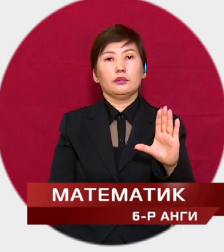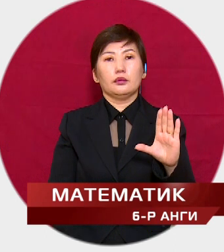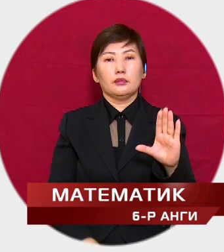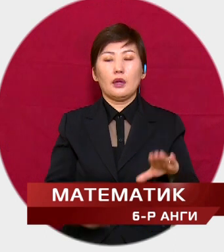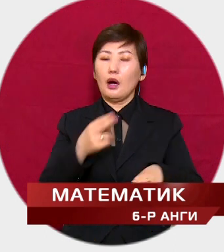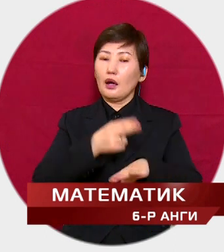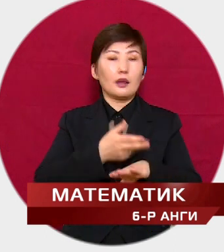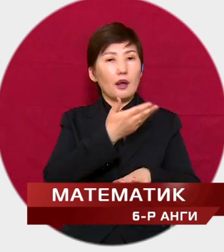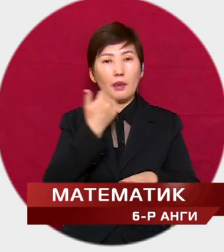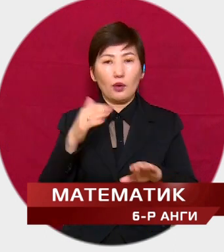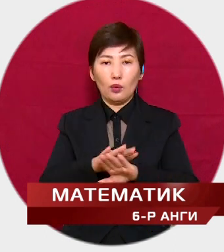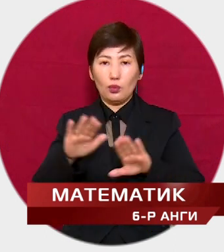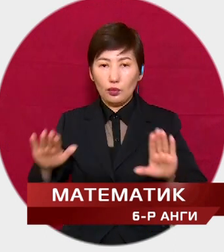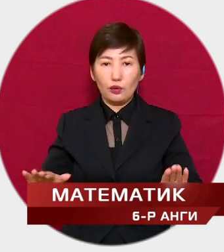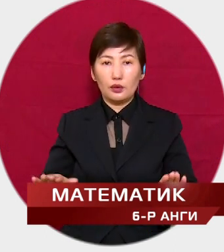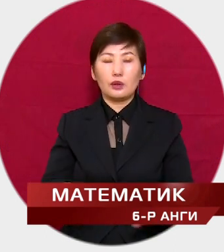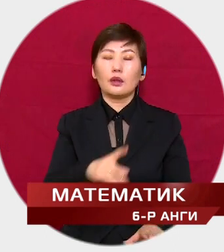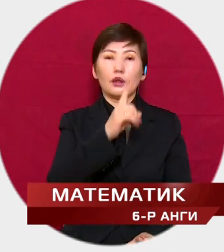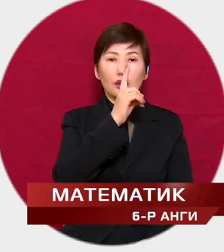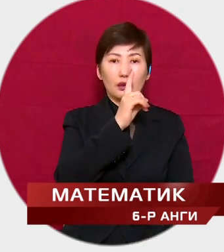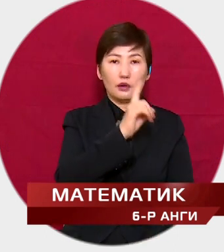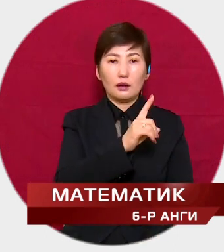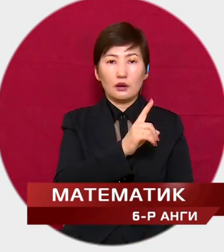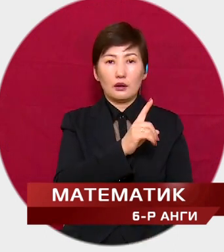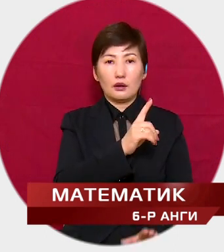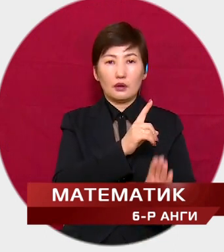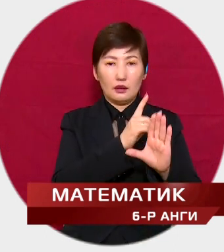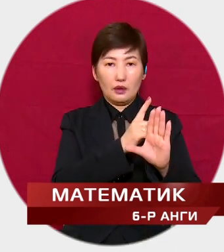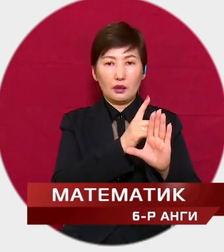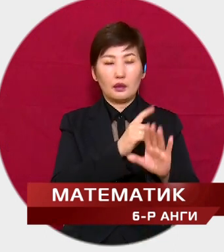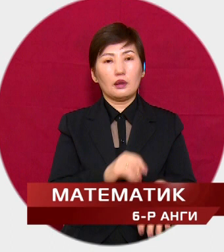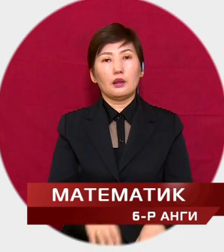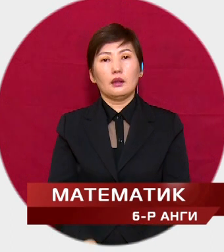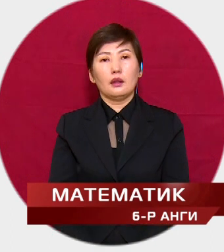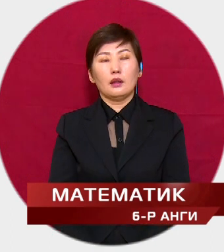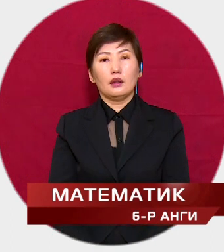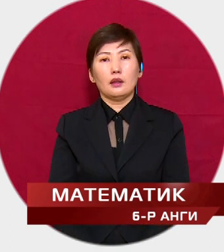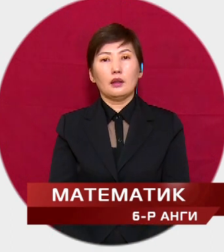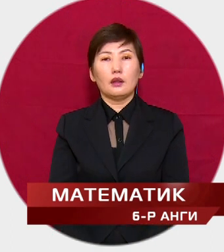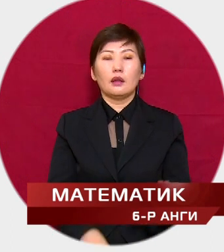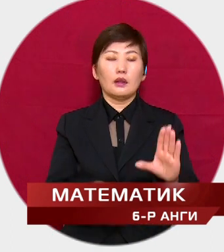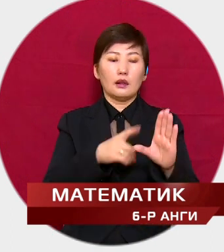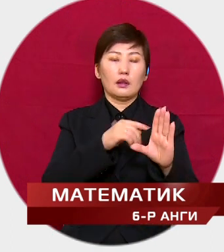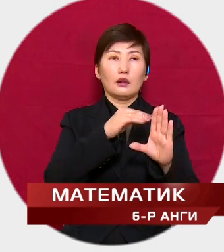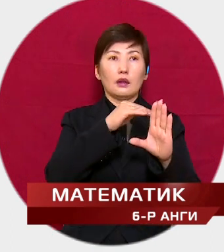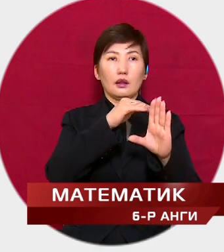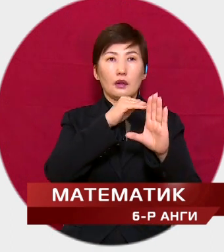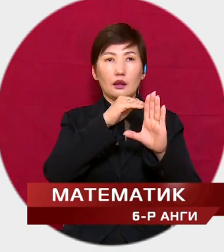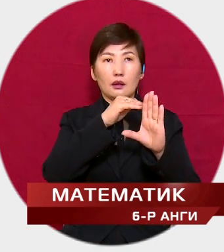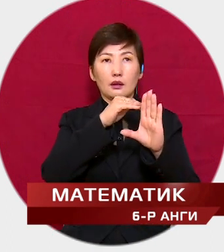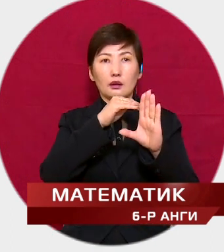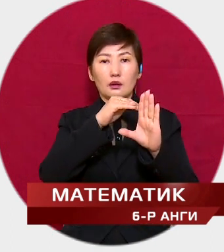харандаагүй сурагч нэг байгаа учраас нэг за нэг харандаатай сурагч 5 байгаа